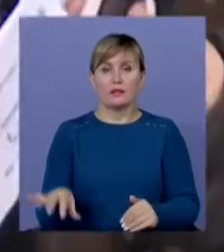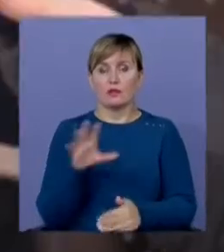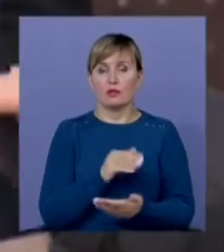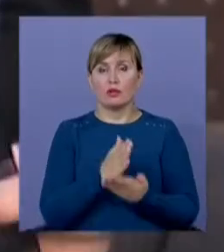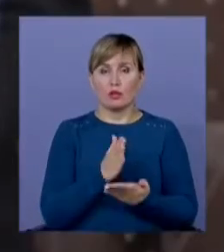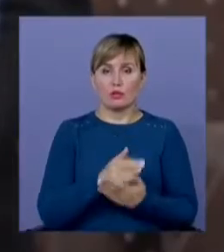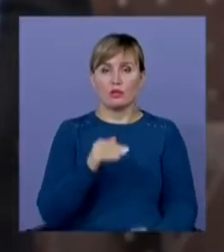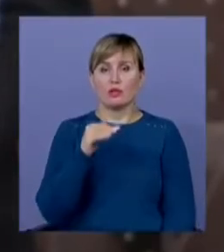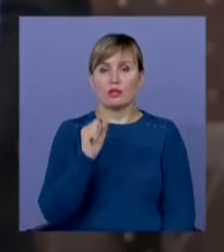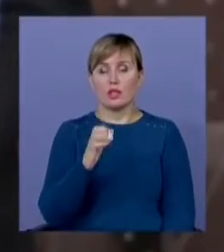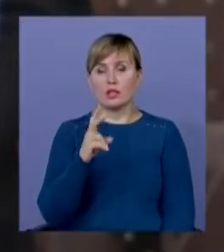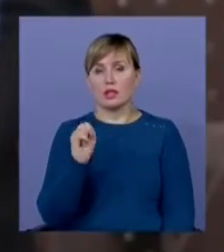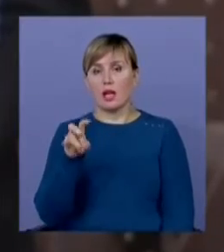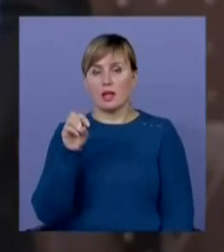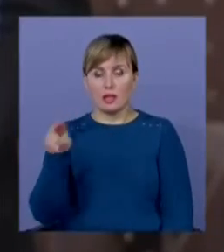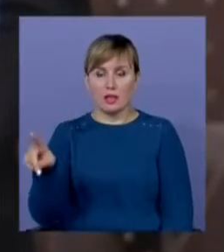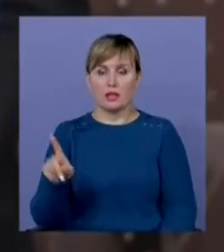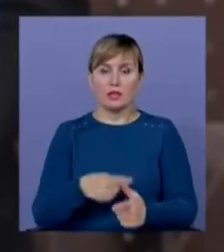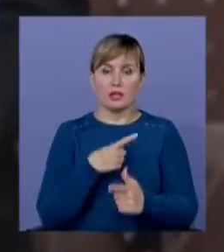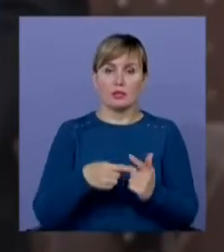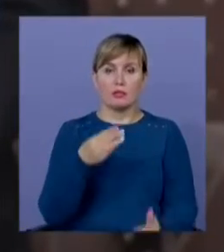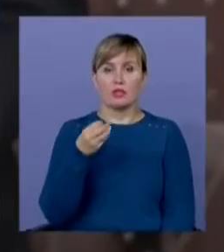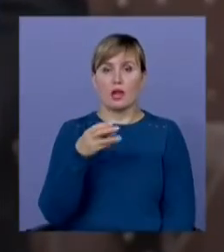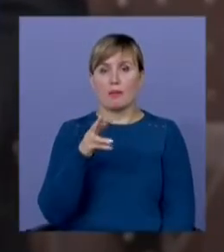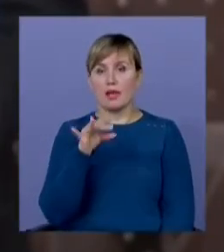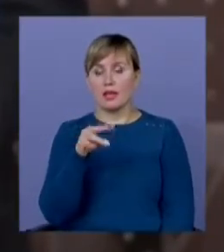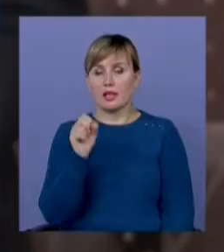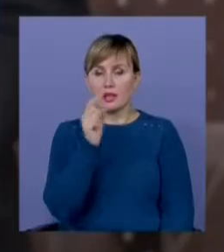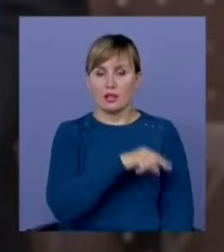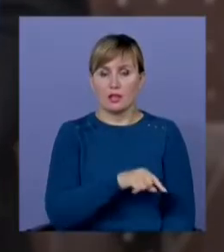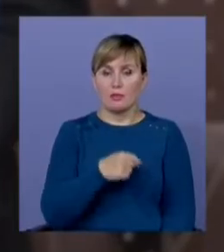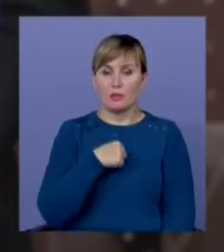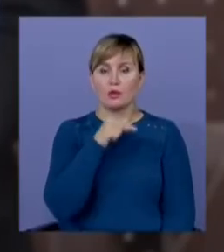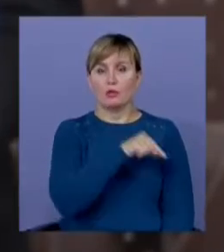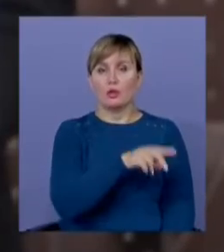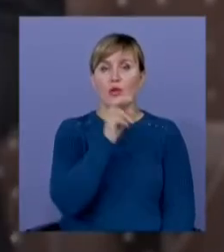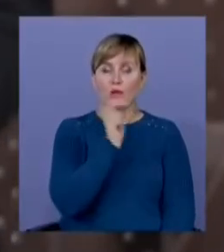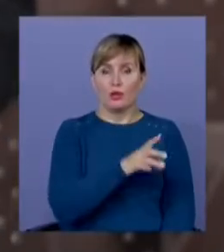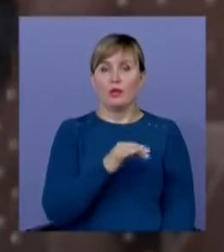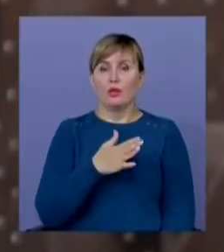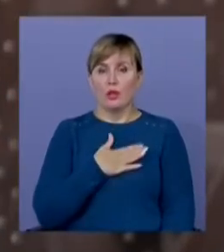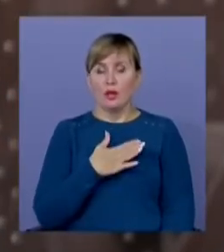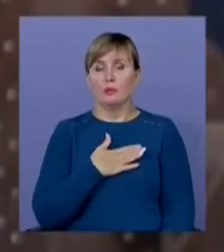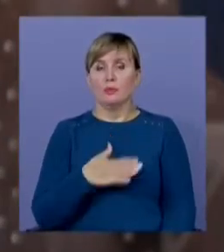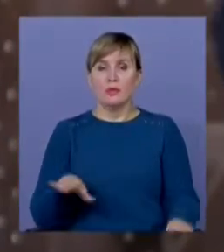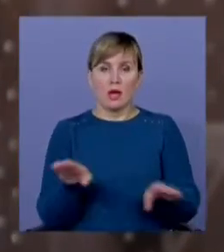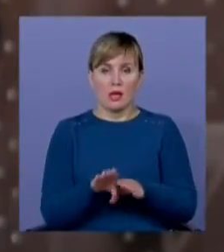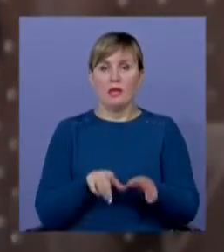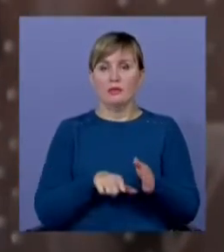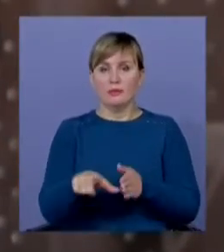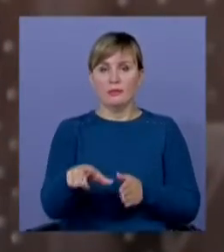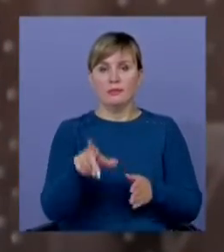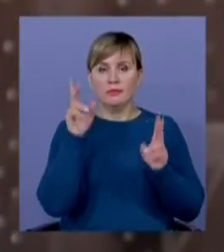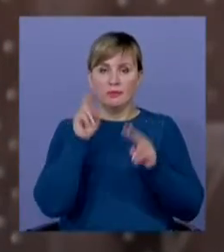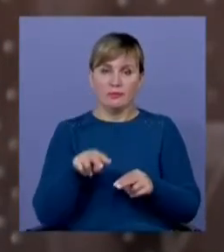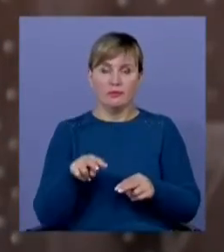находится в Жасканате, либо за Шемякино. Мы туда ходим. Нам закрыли проход. Не